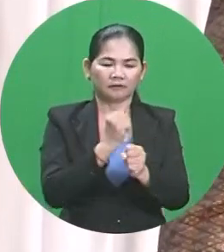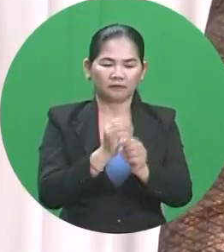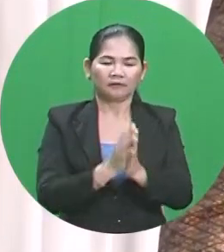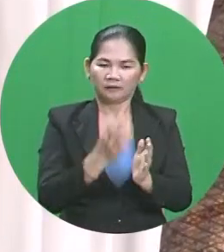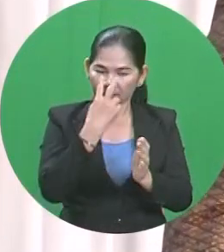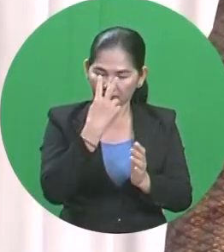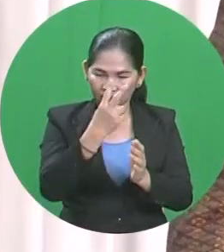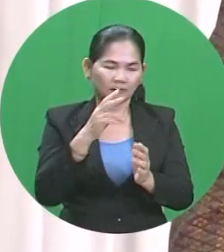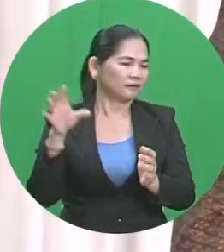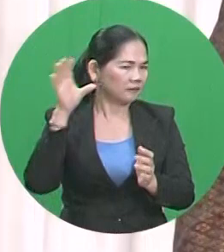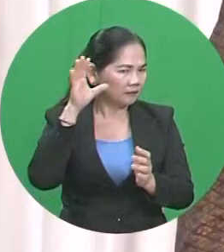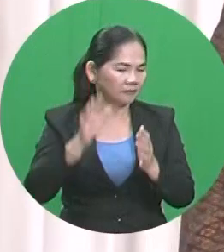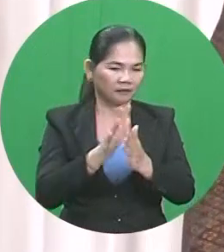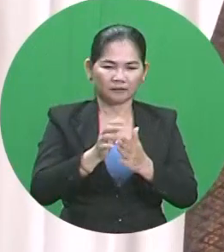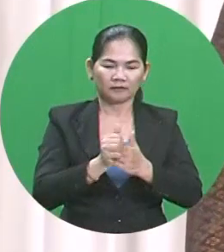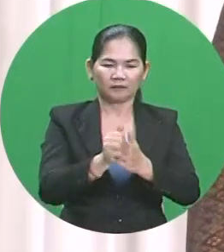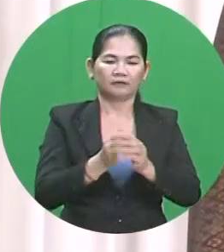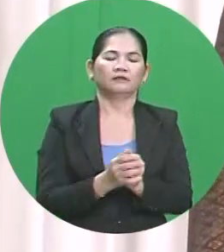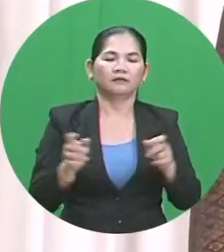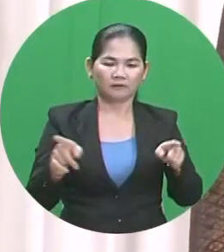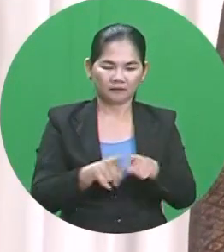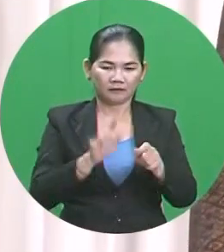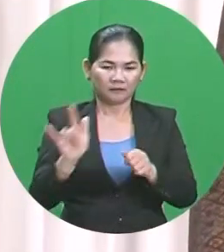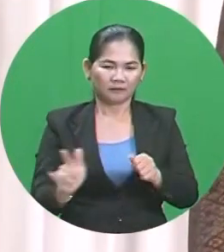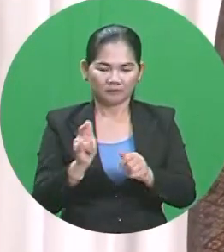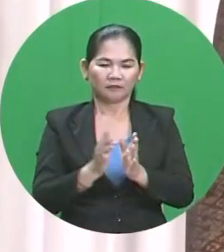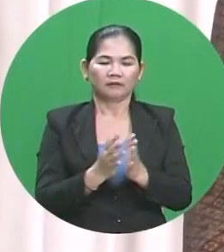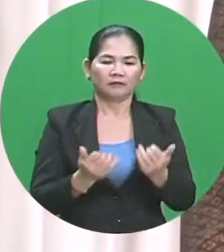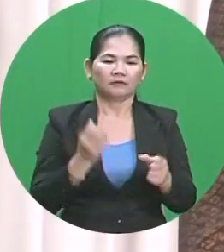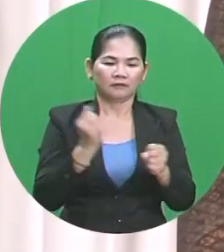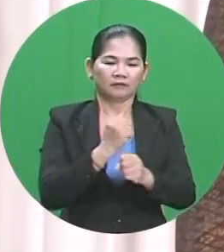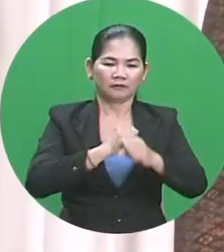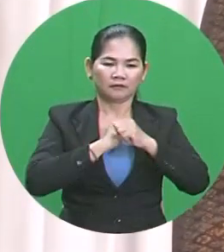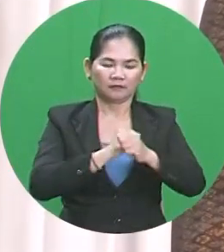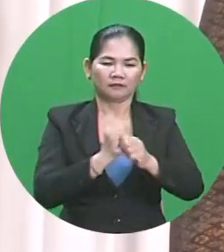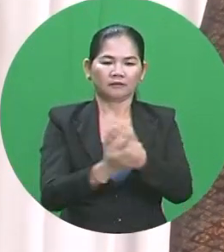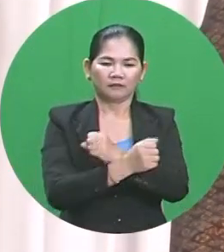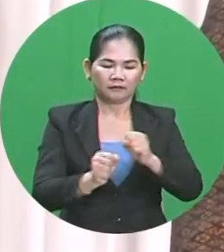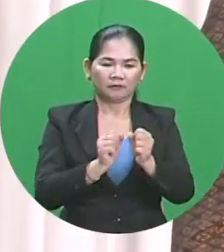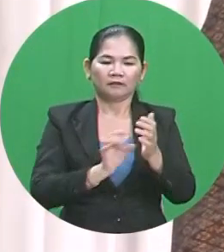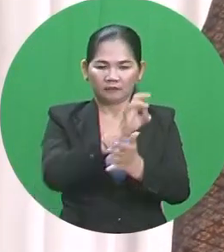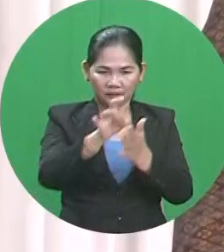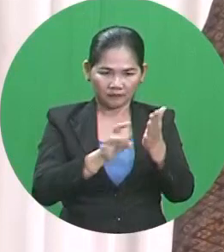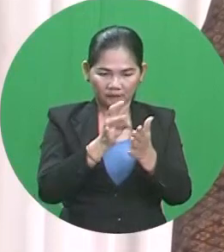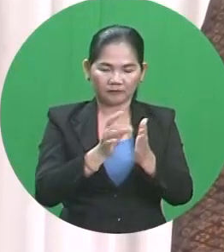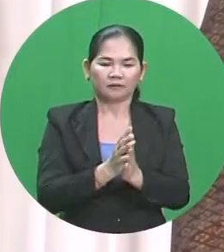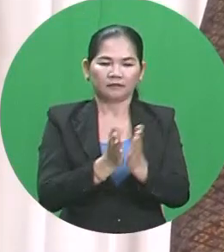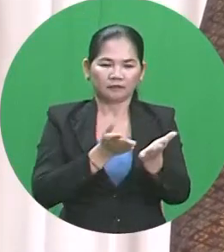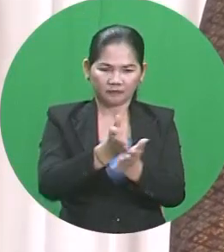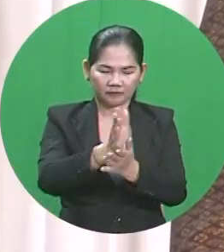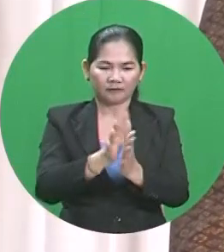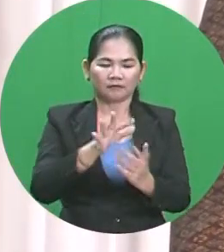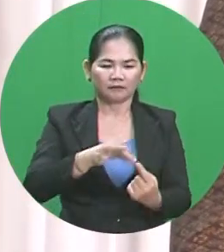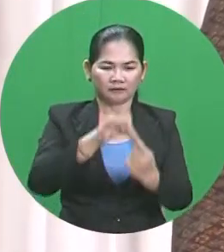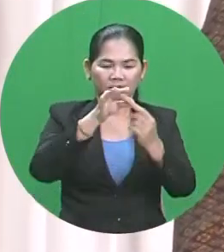ភ្នែកជាត្រចៀករបស់រាជរដ្ឋាភិបាលបម្រើប្រជាពលរដ្ឋការពារសុវត្ថិភាពសាធារណៈការពារសិទ្ធិនិងផល